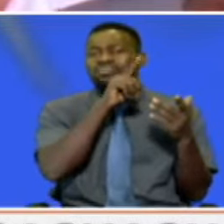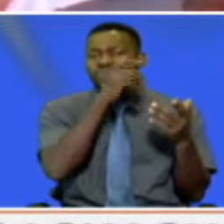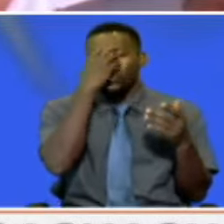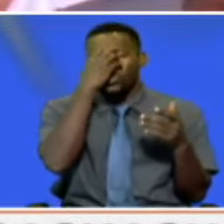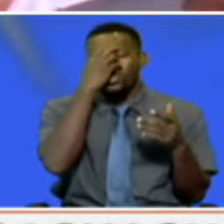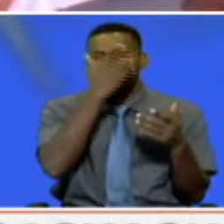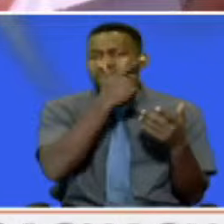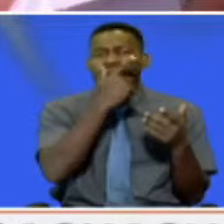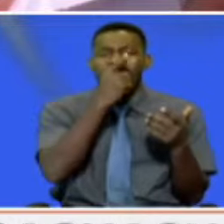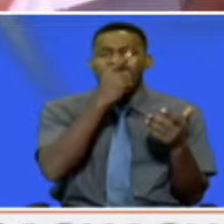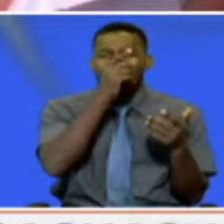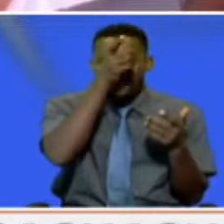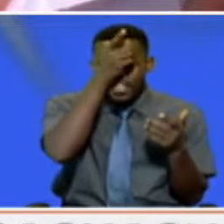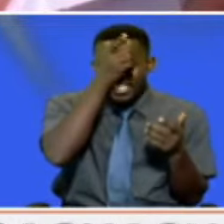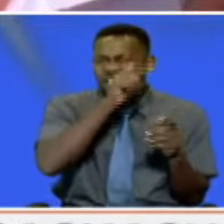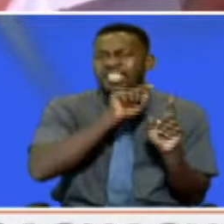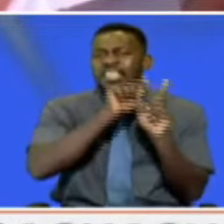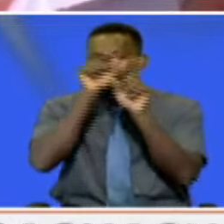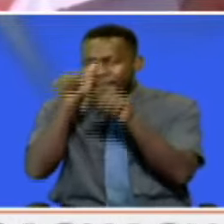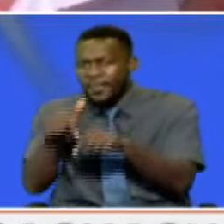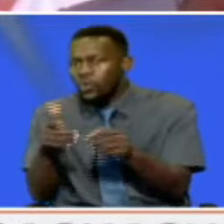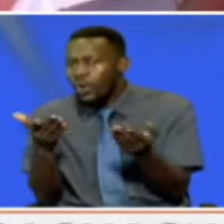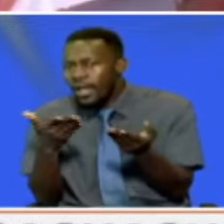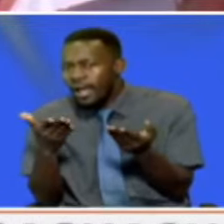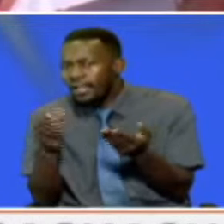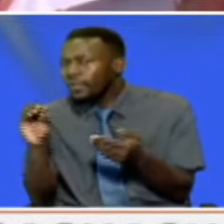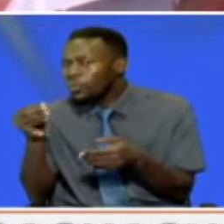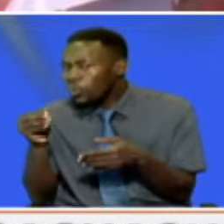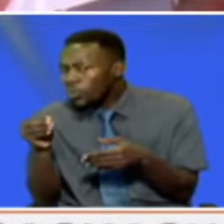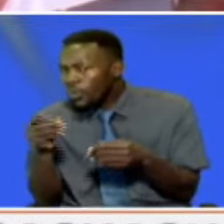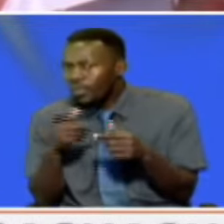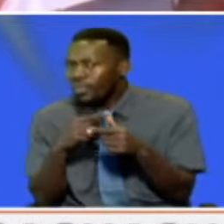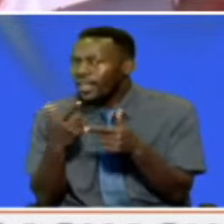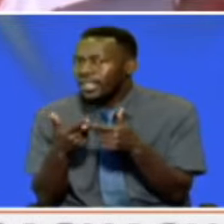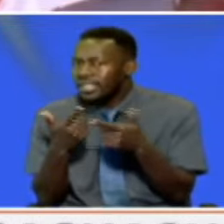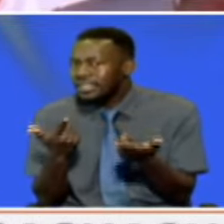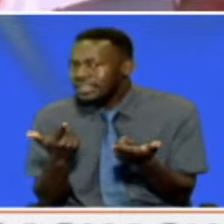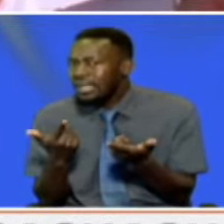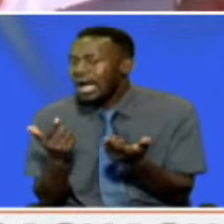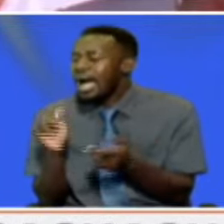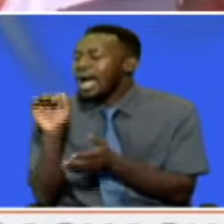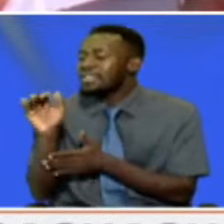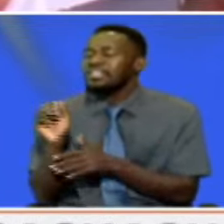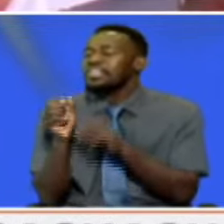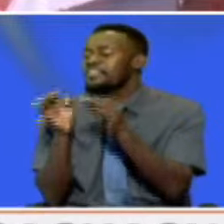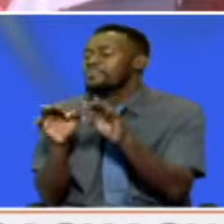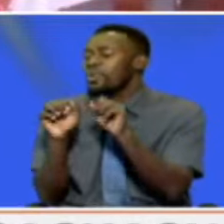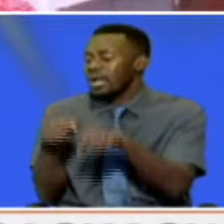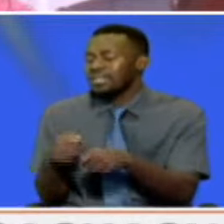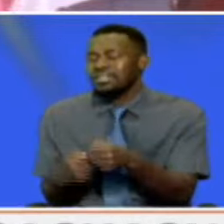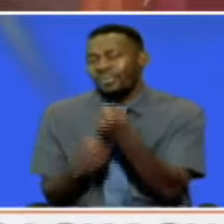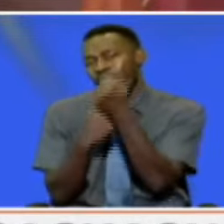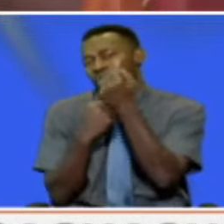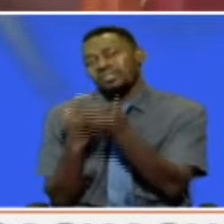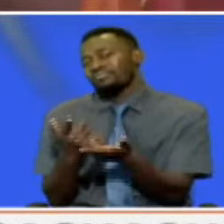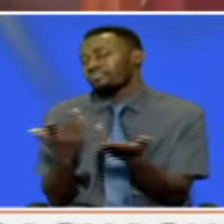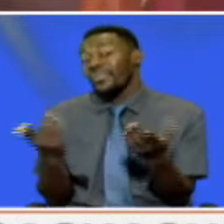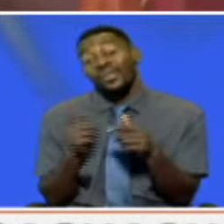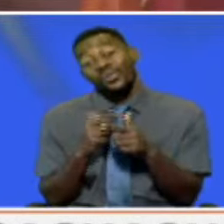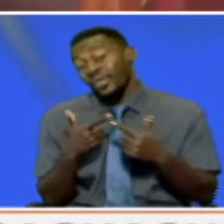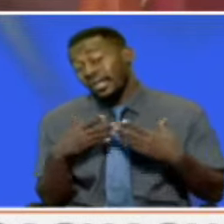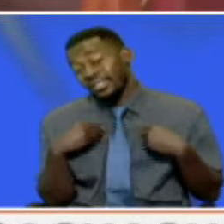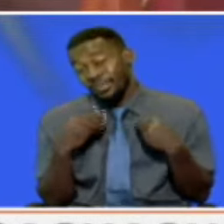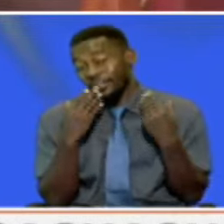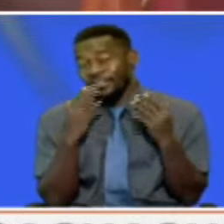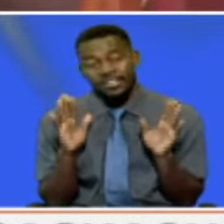direction. Kaambia sisi tuko hapa kwa deputy president by that time na ndio tuna support kuwa president. Tofauti